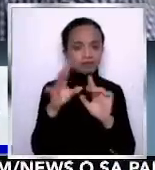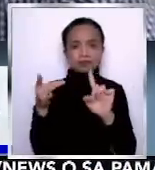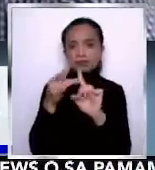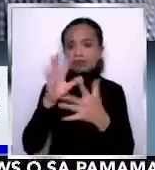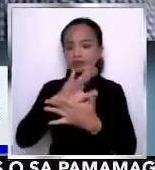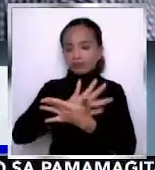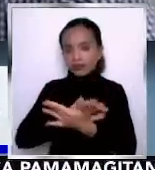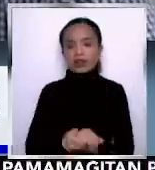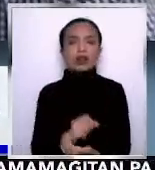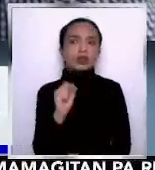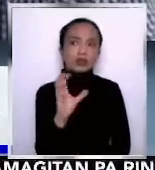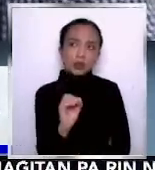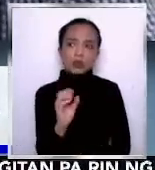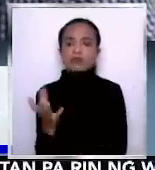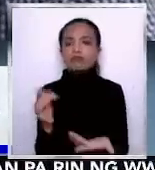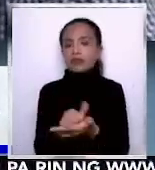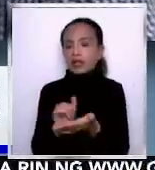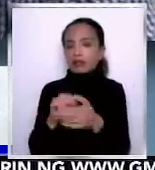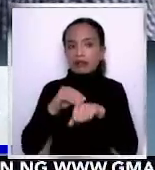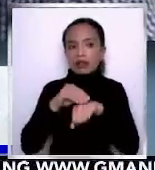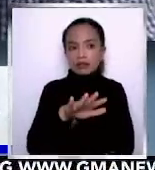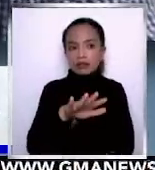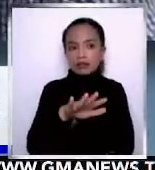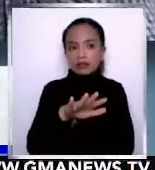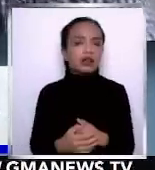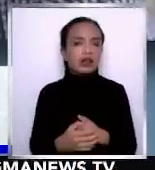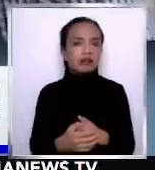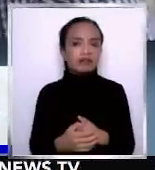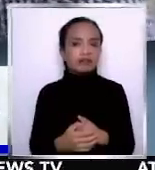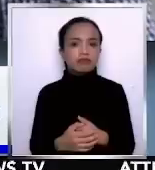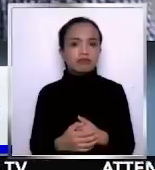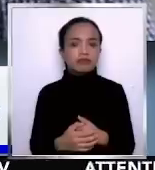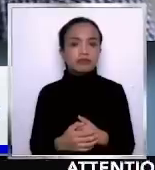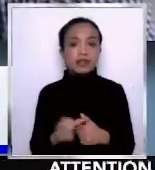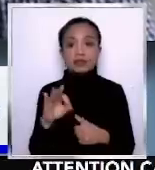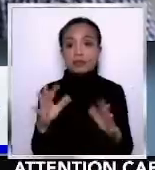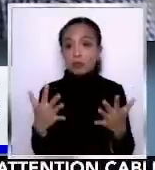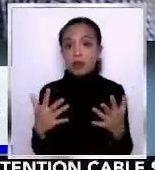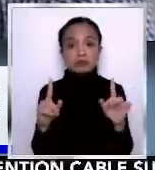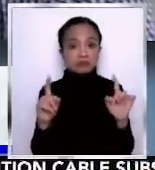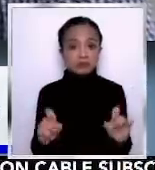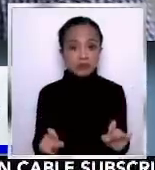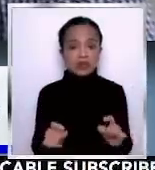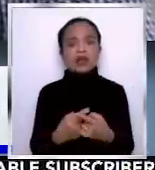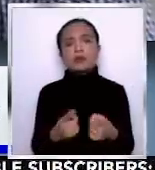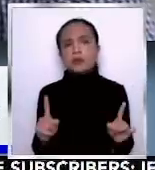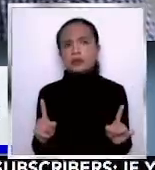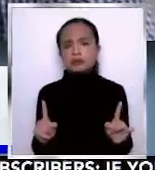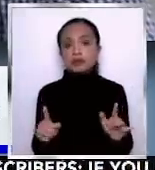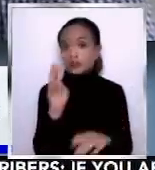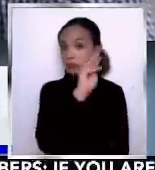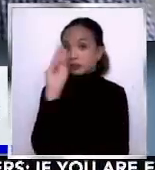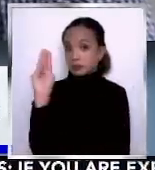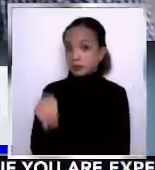So that can affect it if you don't have many tests. But in Metro Manila, we